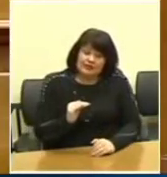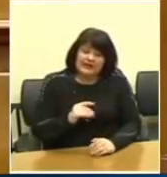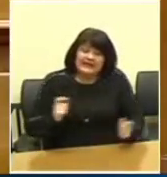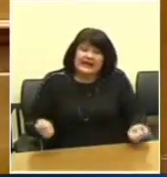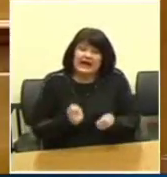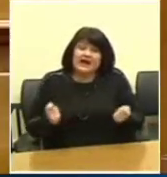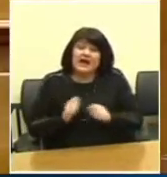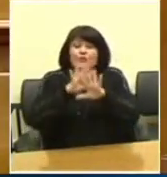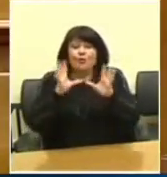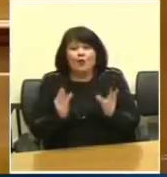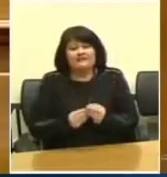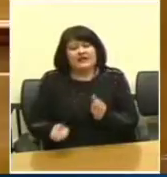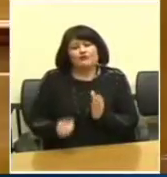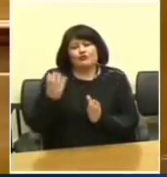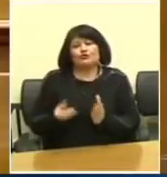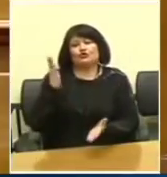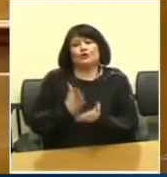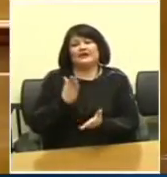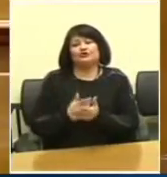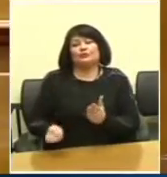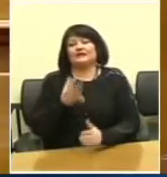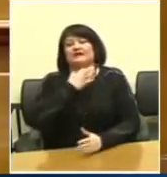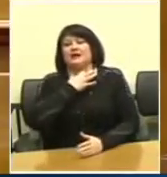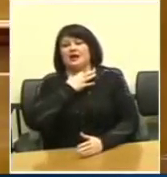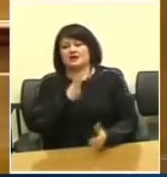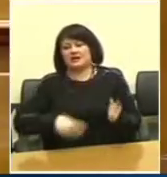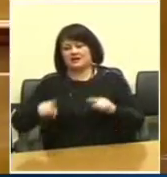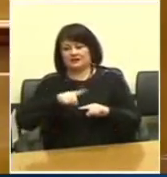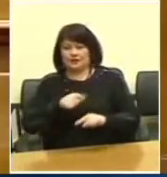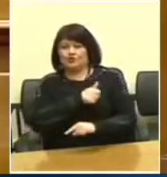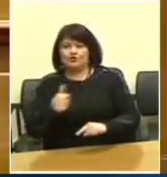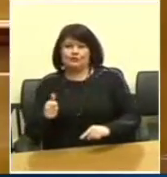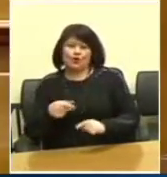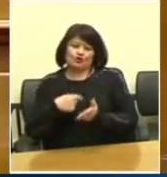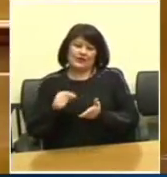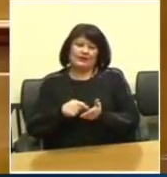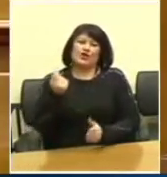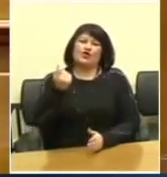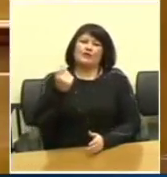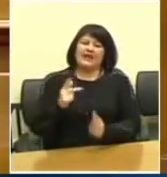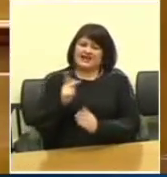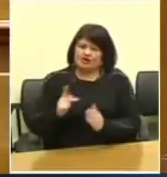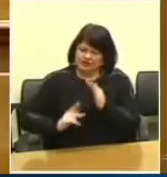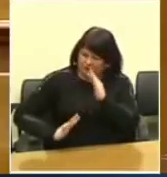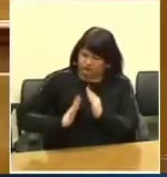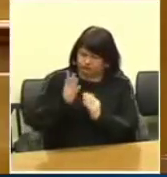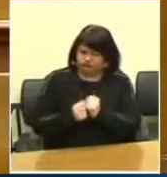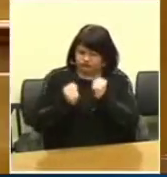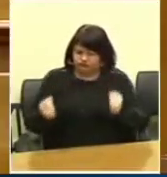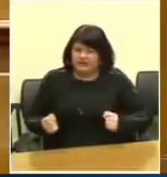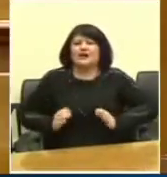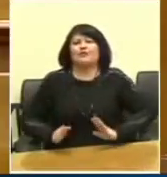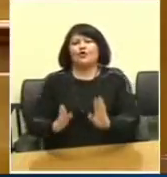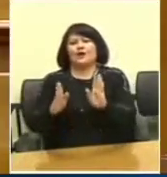τις μεγάλες τομές που έχει ανάγκη ο τόπος. Όχι μόνο να ανορθώσουμε την οικονομία και την κοινωνία, αλλά και να προχωρήσουμε στις